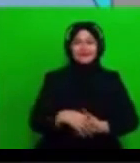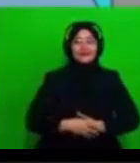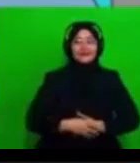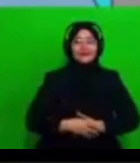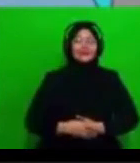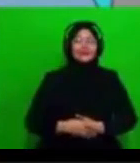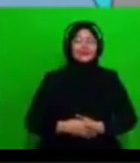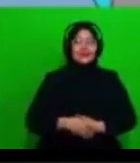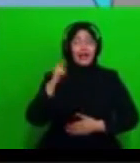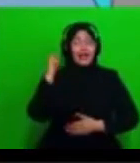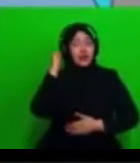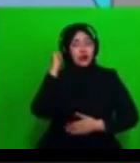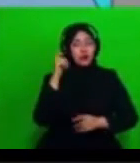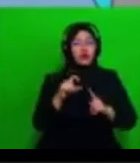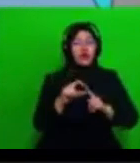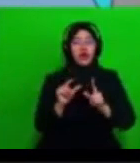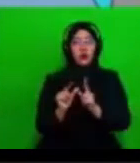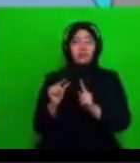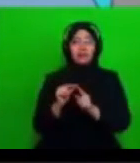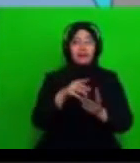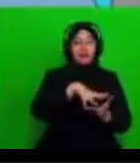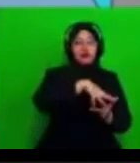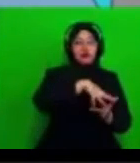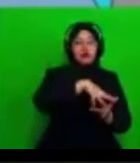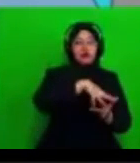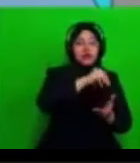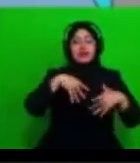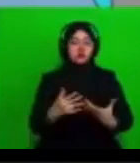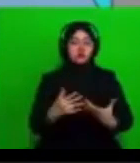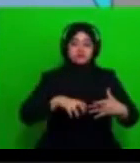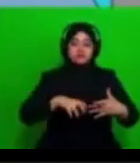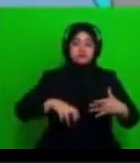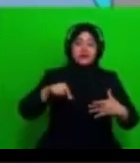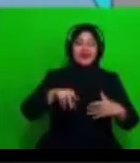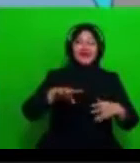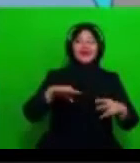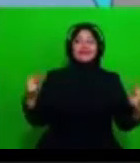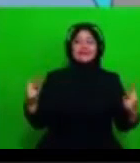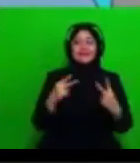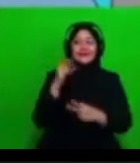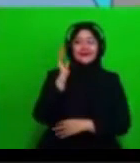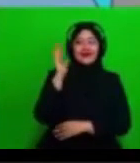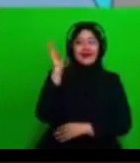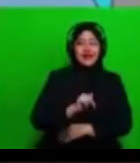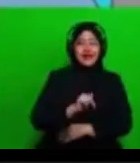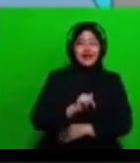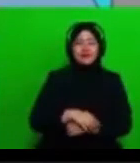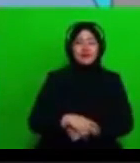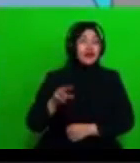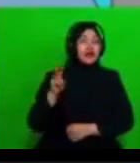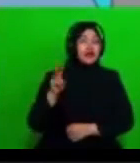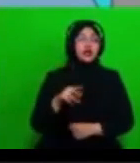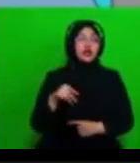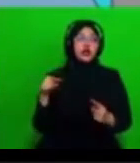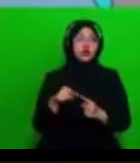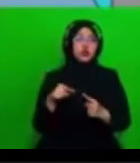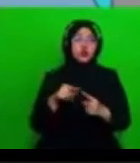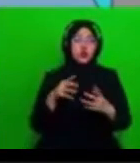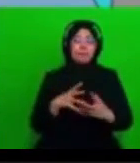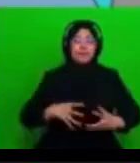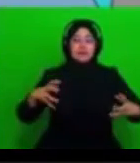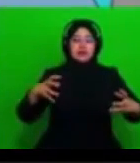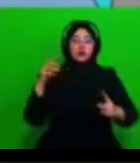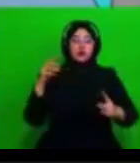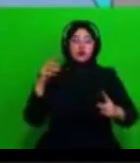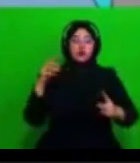dharma wanita pusat dan maupun daerah yang saat ini tengah berseminar. Ada tiga tujuan besar yang kita ingin capai dalam